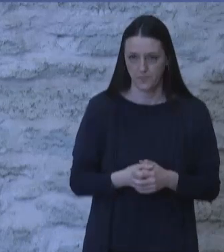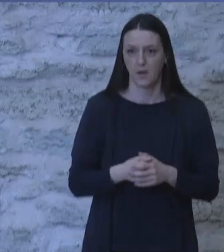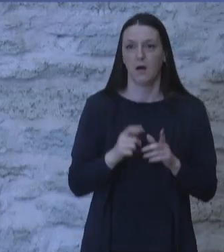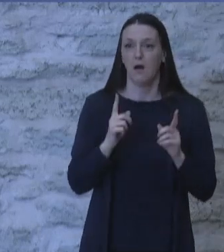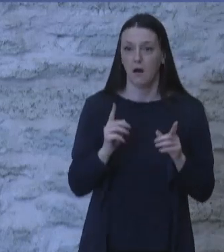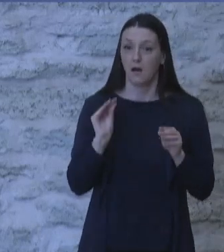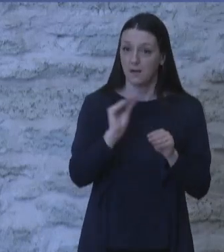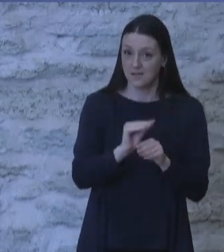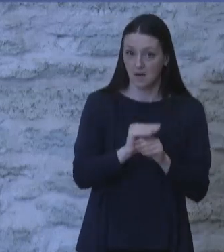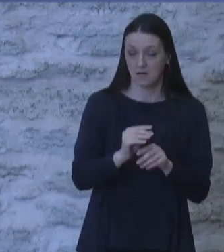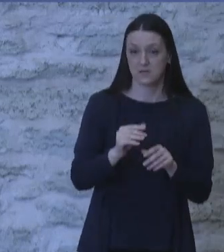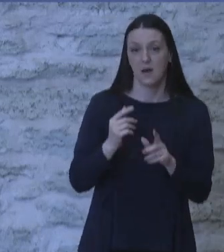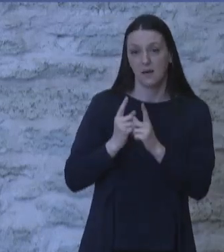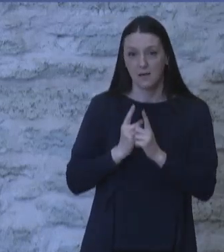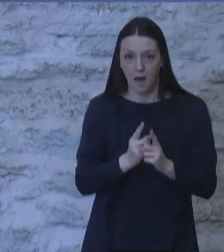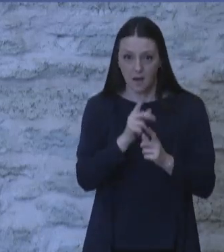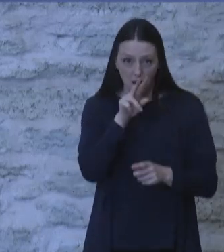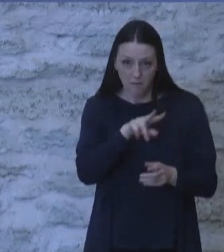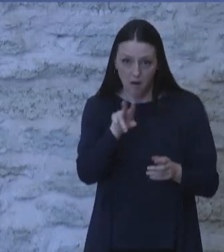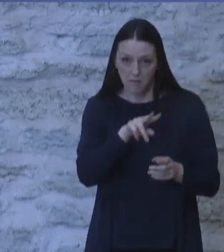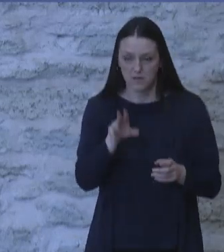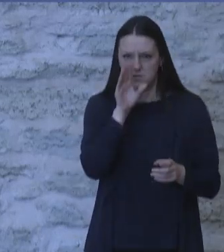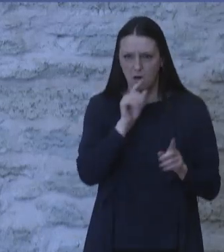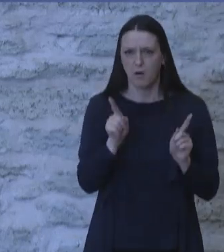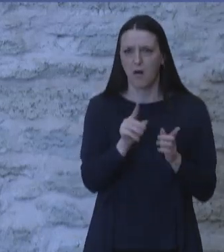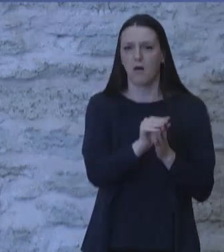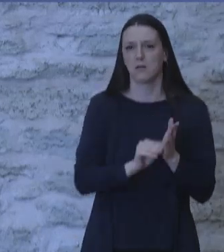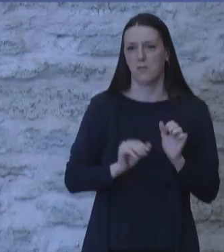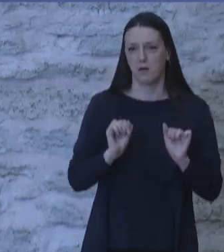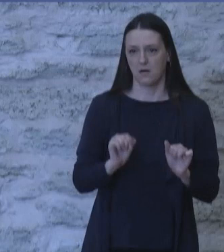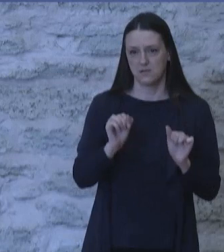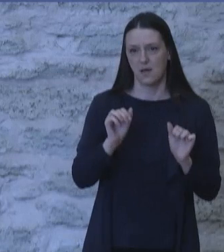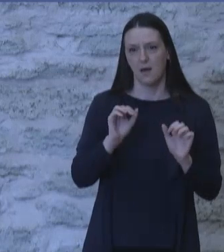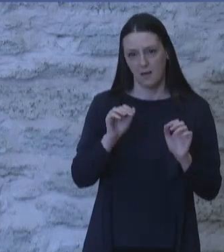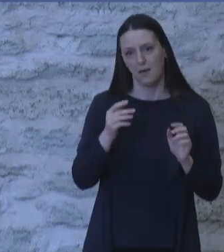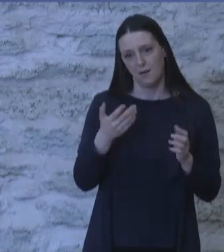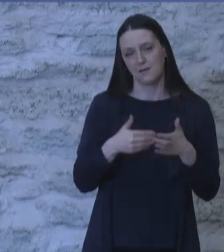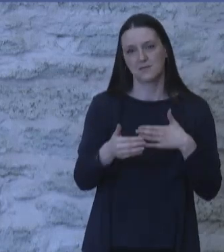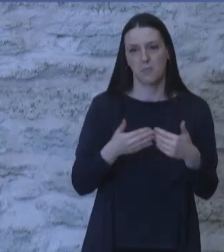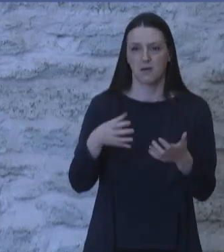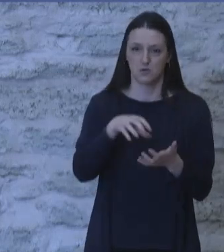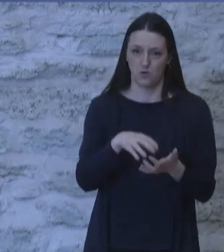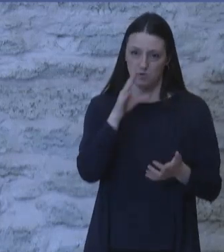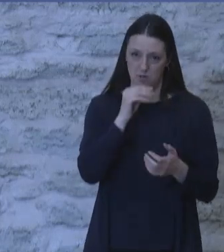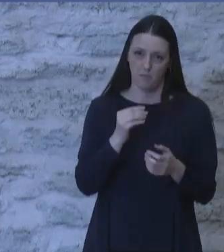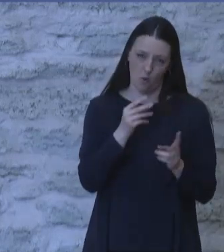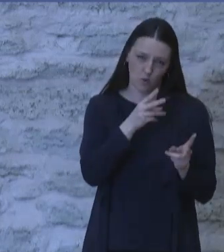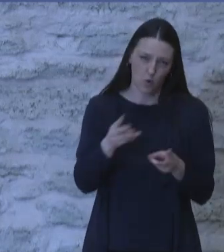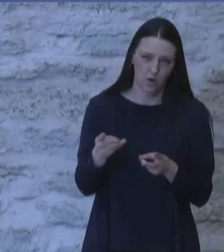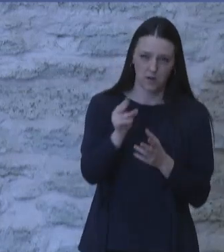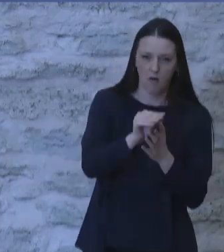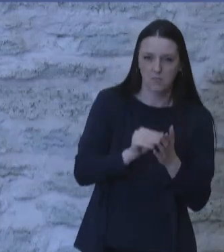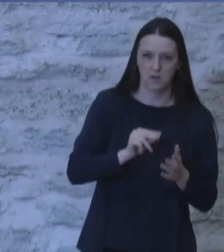järelevalved saab ka ja peab ka tegema annekaitseinspektsioon, et seal on palju neid Eesti ametkondased. Nüüd